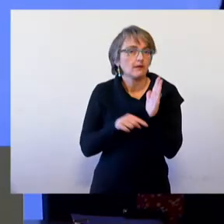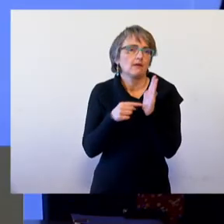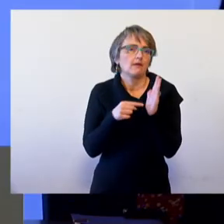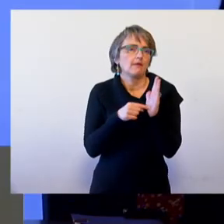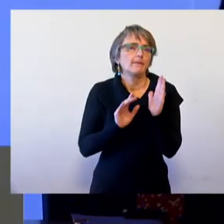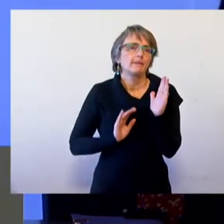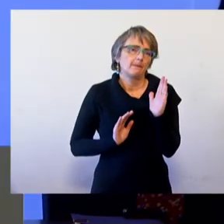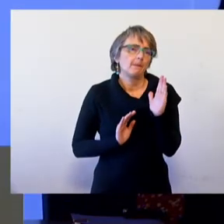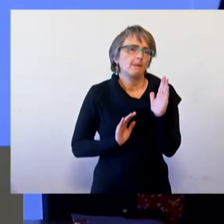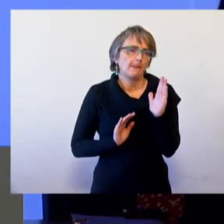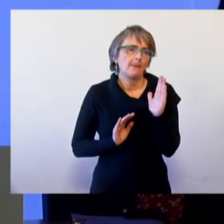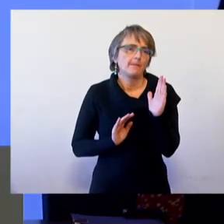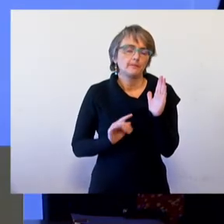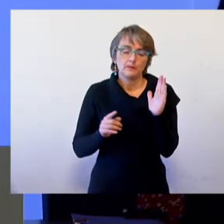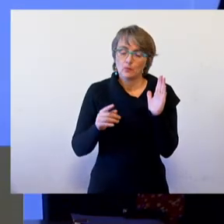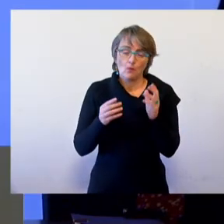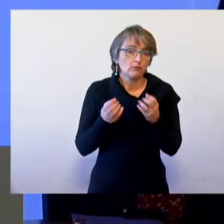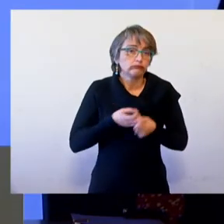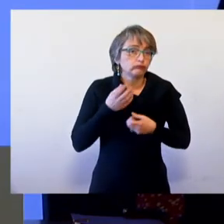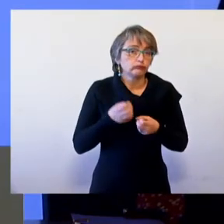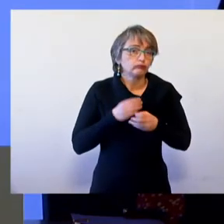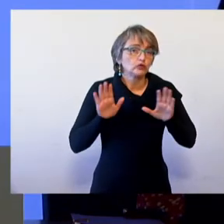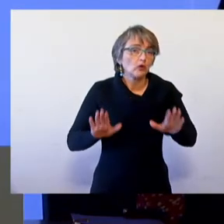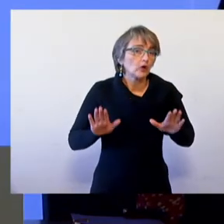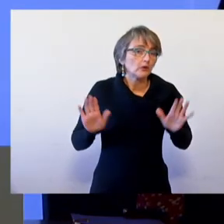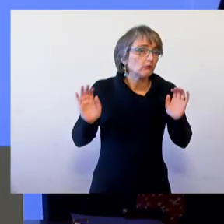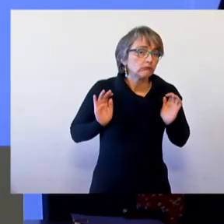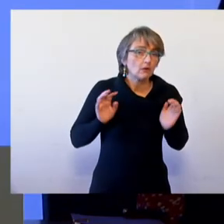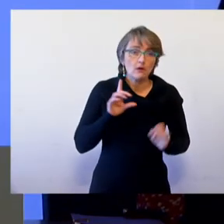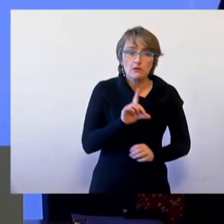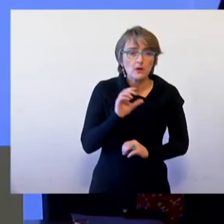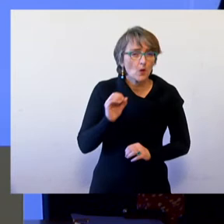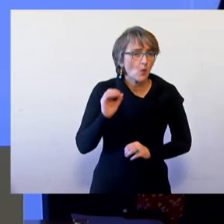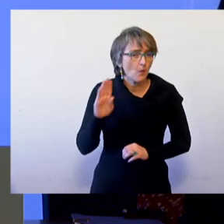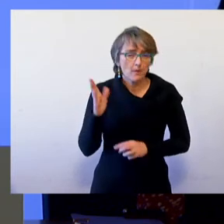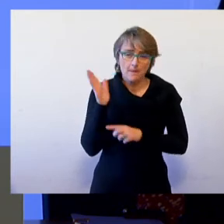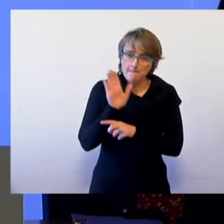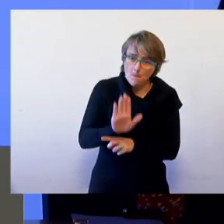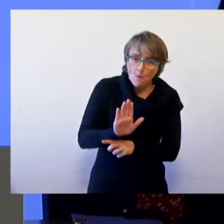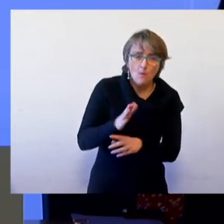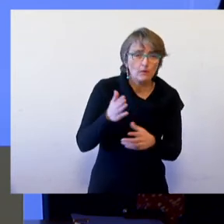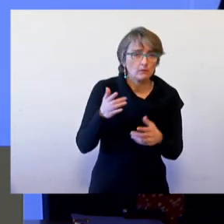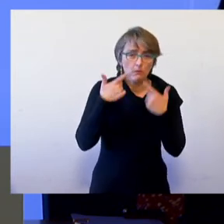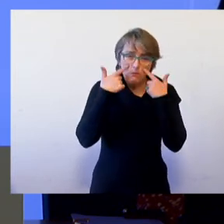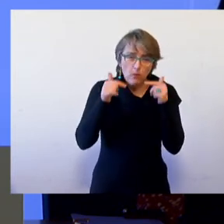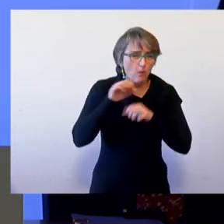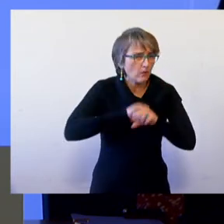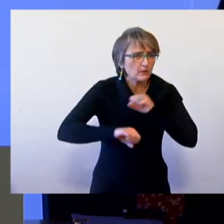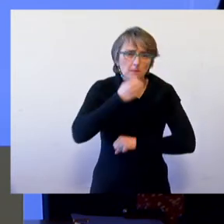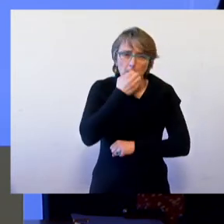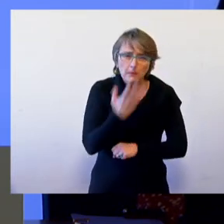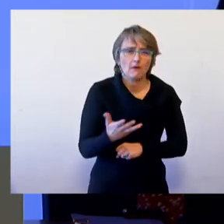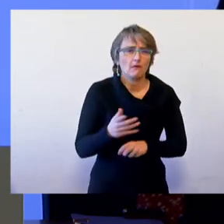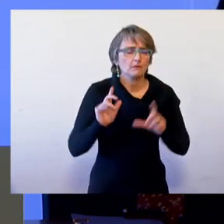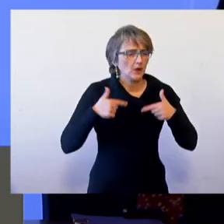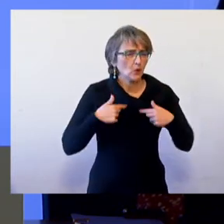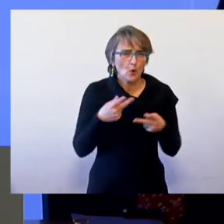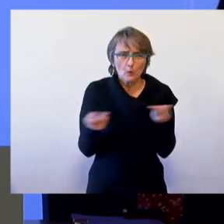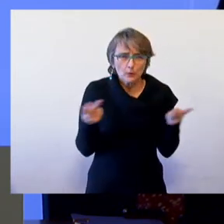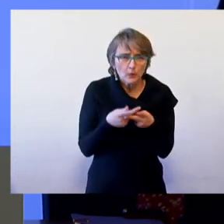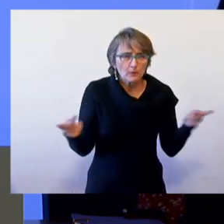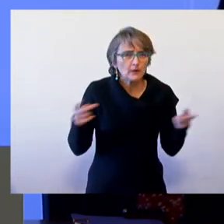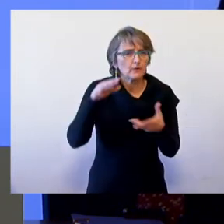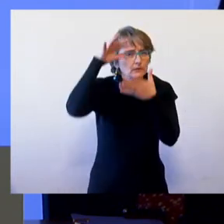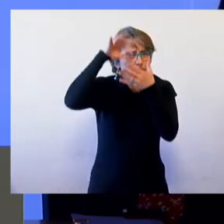nous sommes pleinement mobilisés, enfin, le DOB le montre, les premières actions que nous avons engagées en faveur des écoles publiques laïques